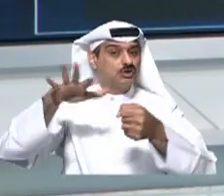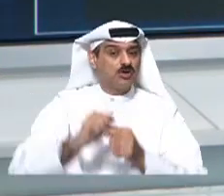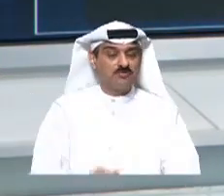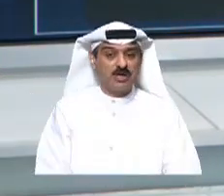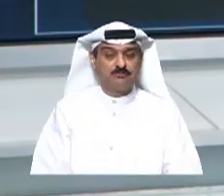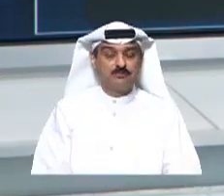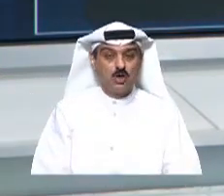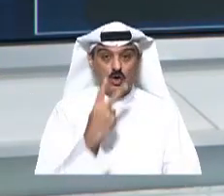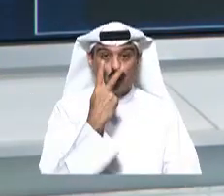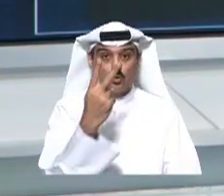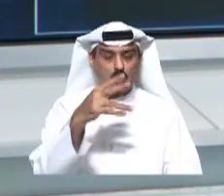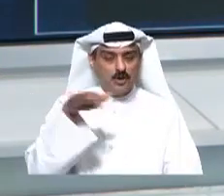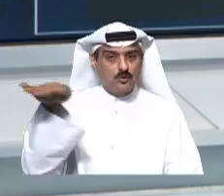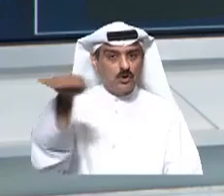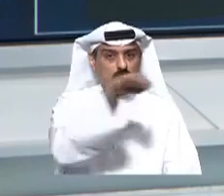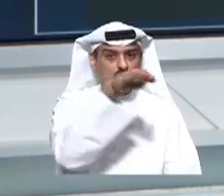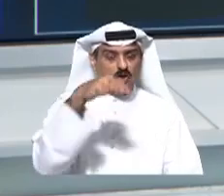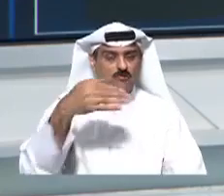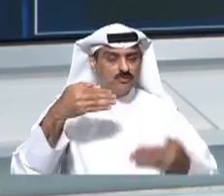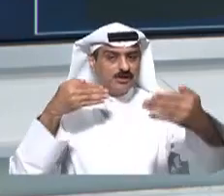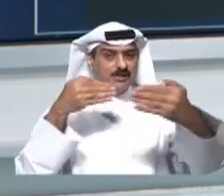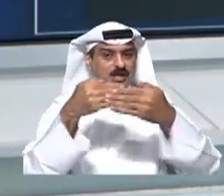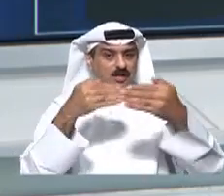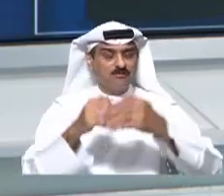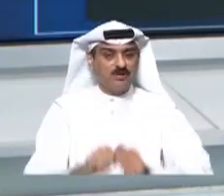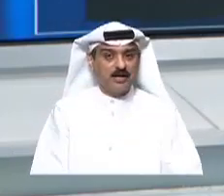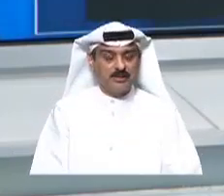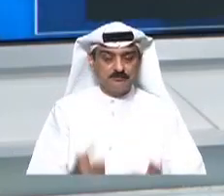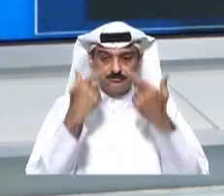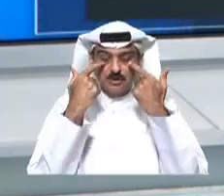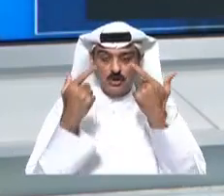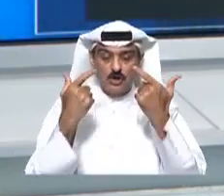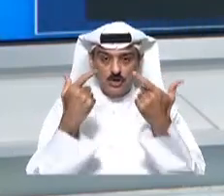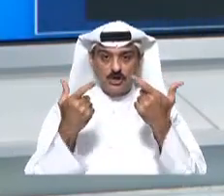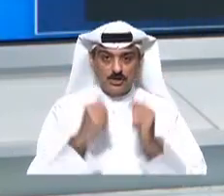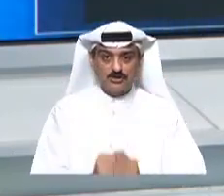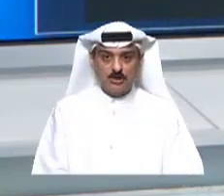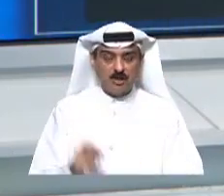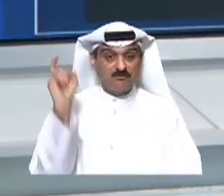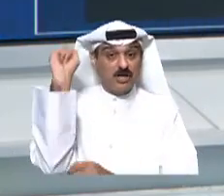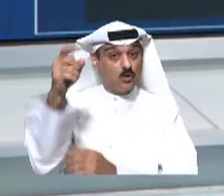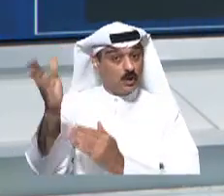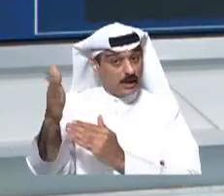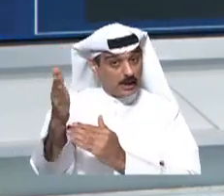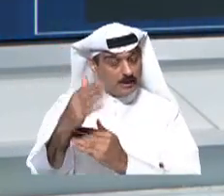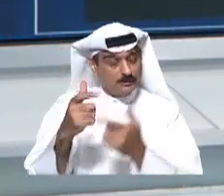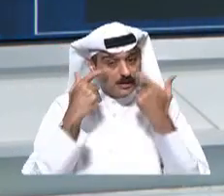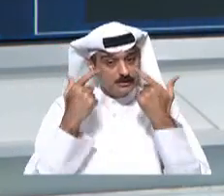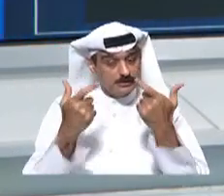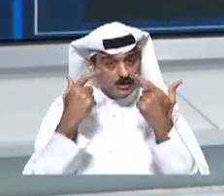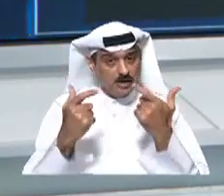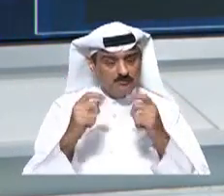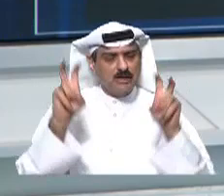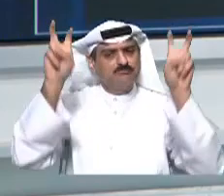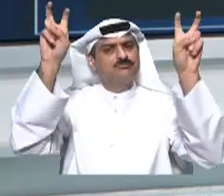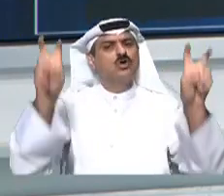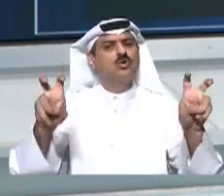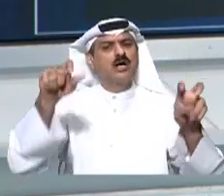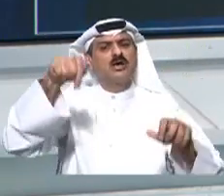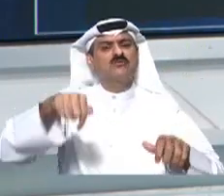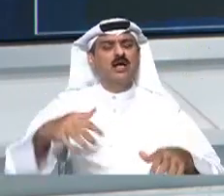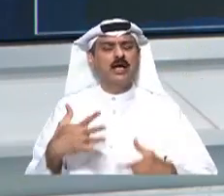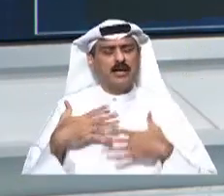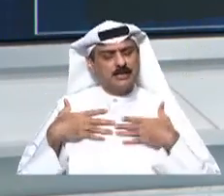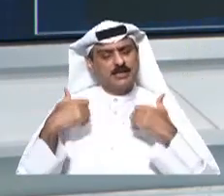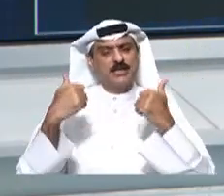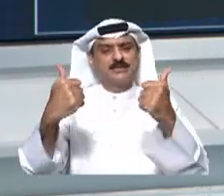الرؤية الأفقية لدى النوه مرتادي الطرق السريعة وأيضا الحداقة، أنهم يديرون بالهم وتأجيل أي نشاط بحري لسلامتهم.